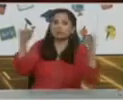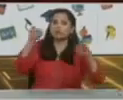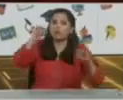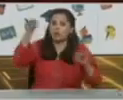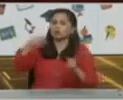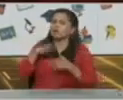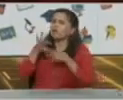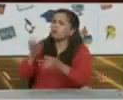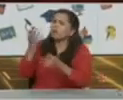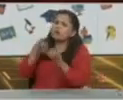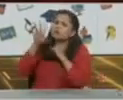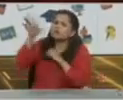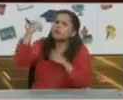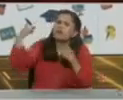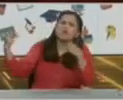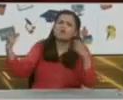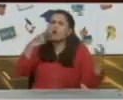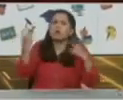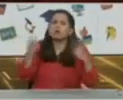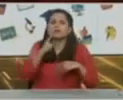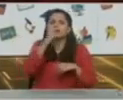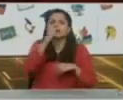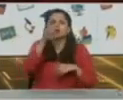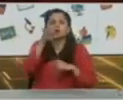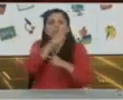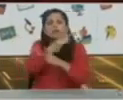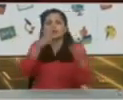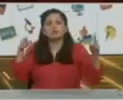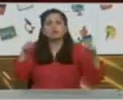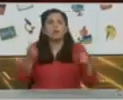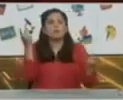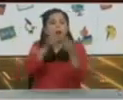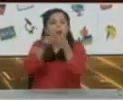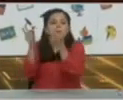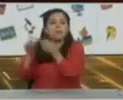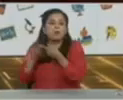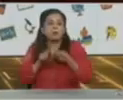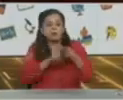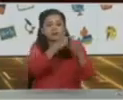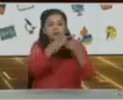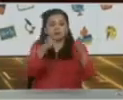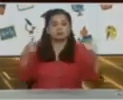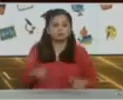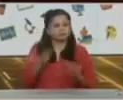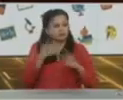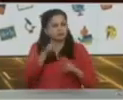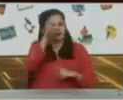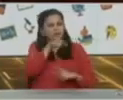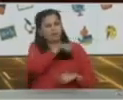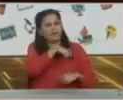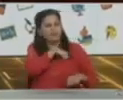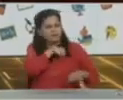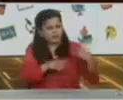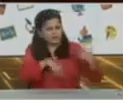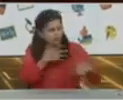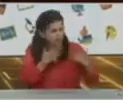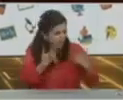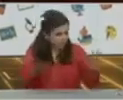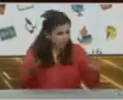जुड़ी 75 घटनाएं खोजकर निकालिए। ये किसी व्यक्ति के संघर्ष में जुड़ी हो सकती